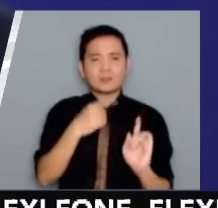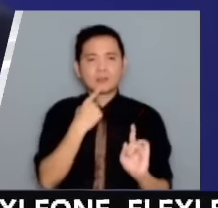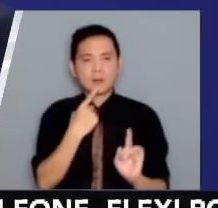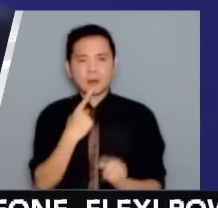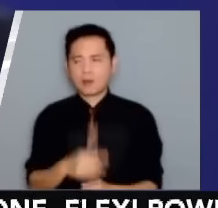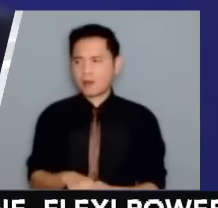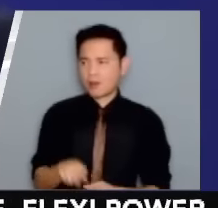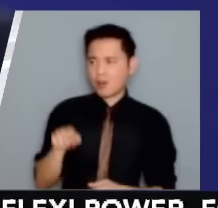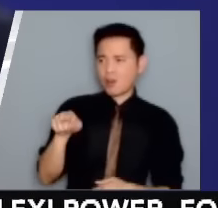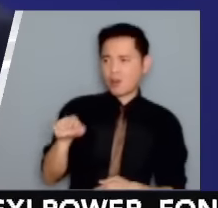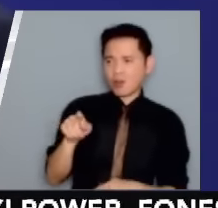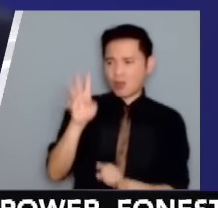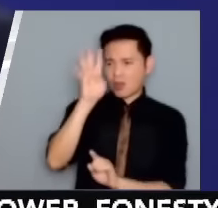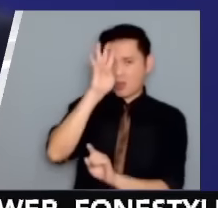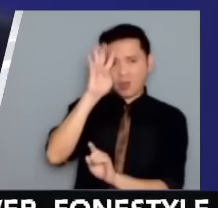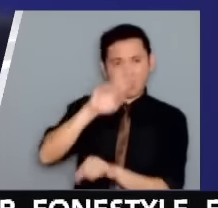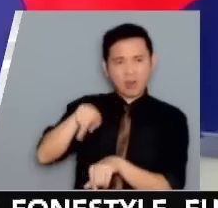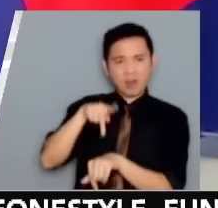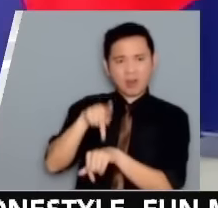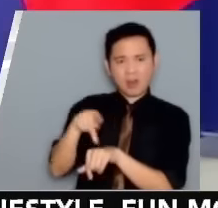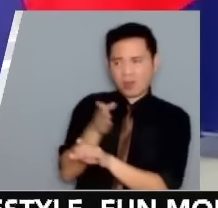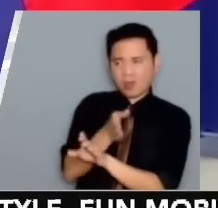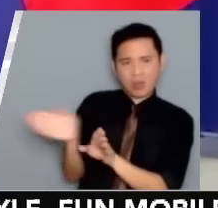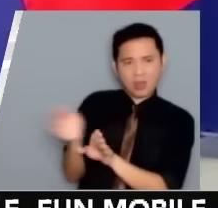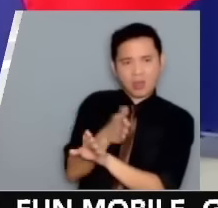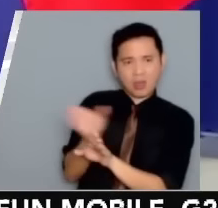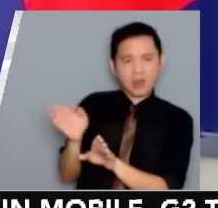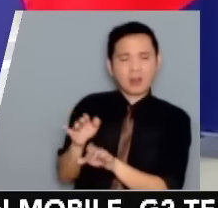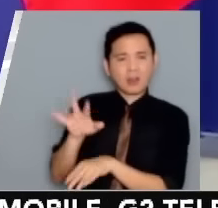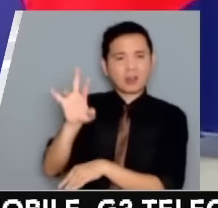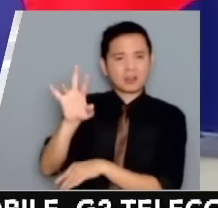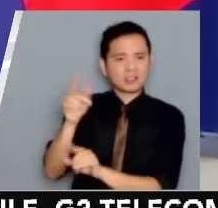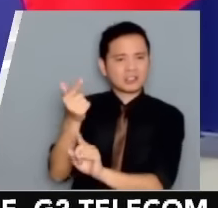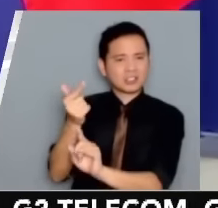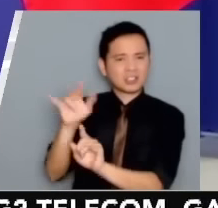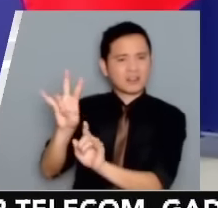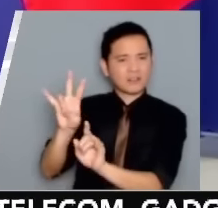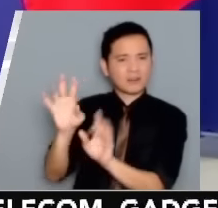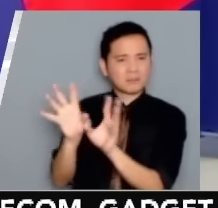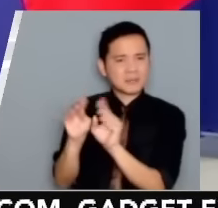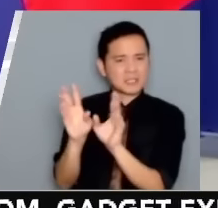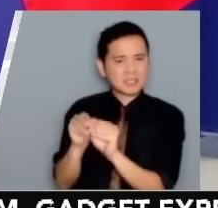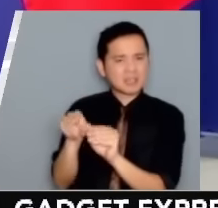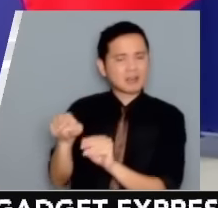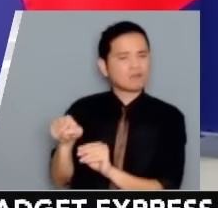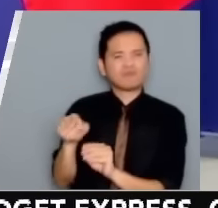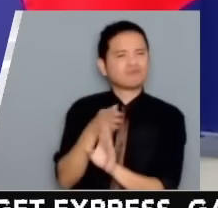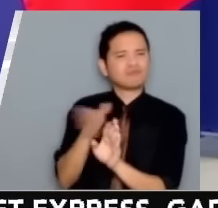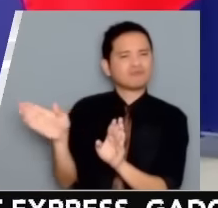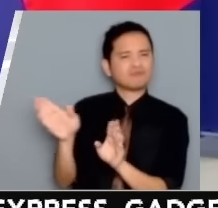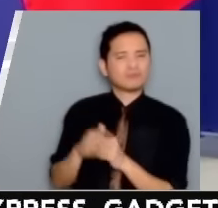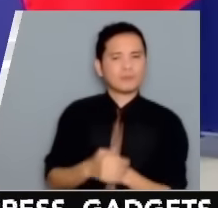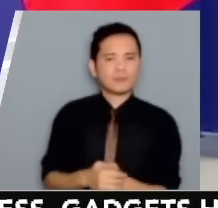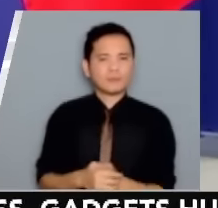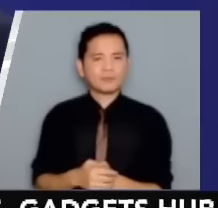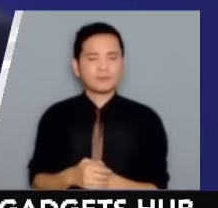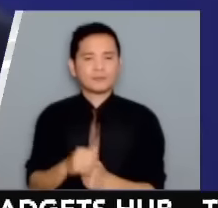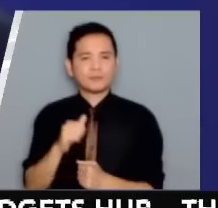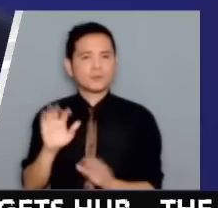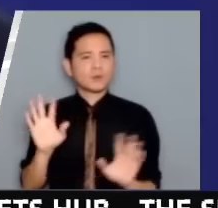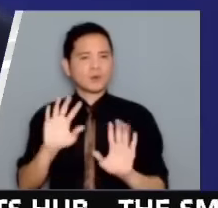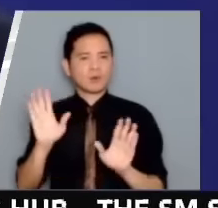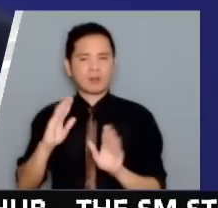kinalaman sa China Sa naganap na G7 foreign ministers meeting panghihimasok daw ito sa internal Affairs ng kanilang